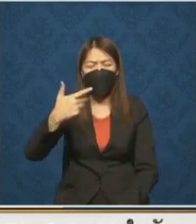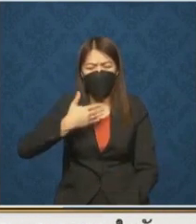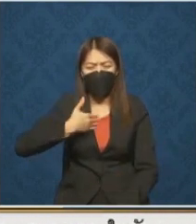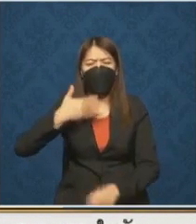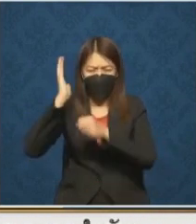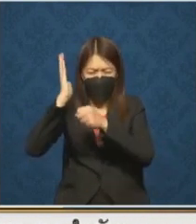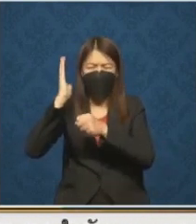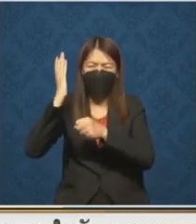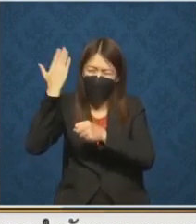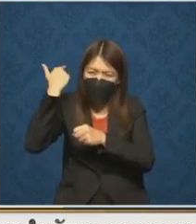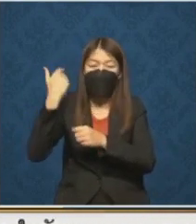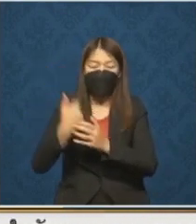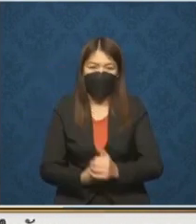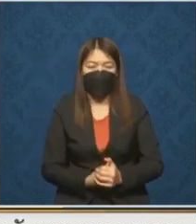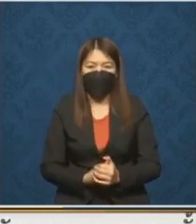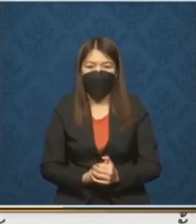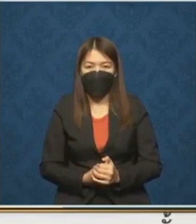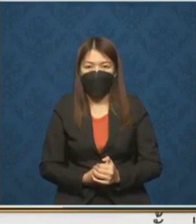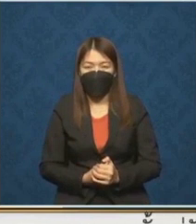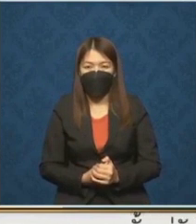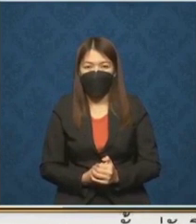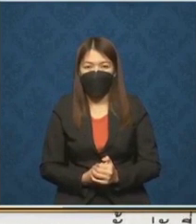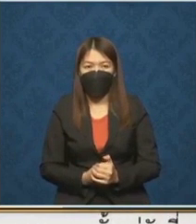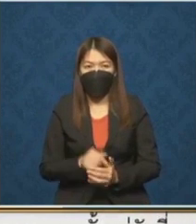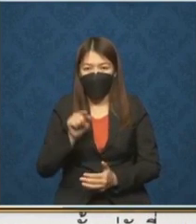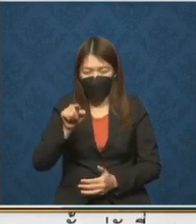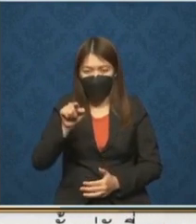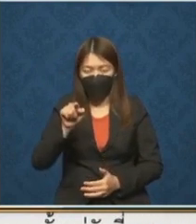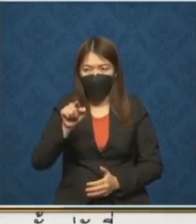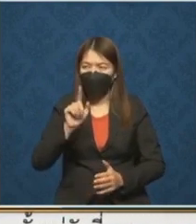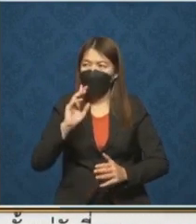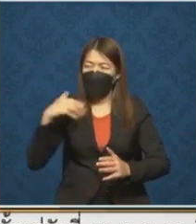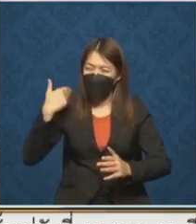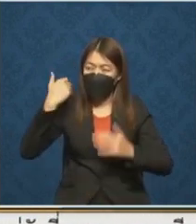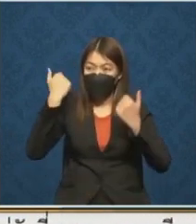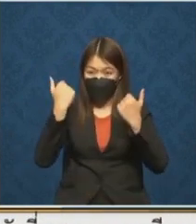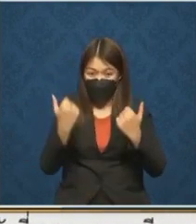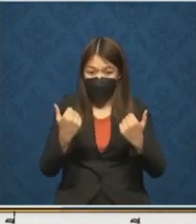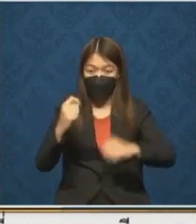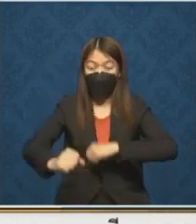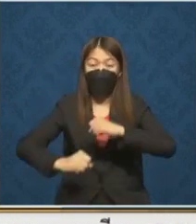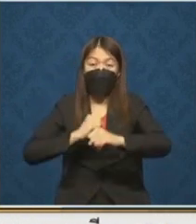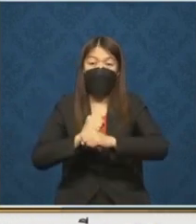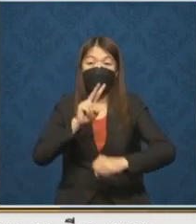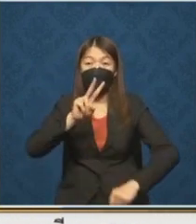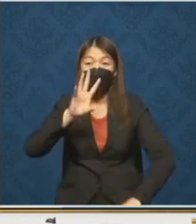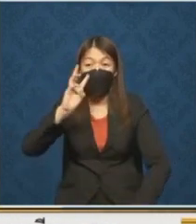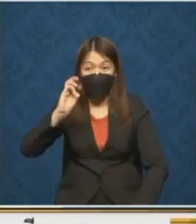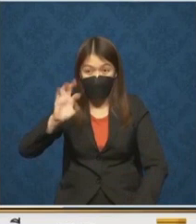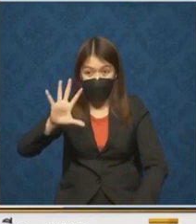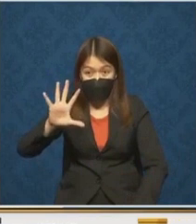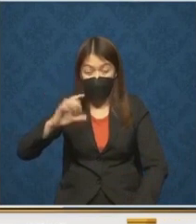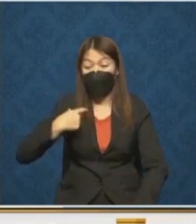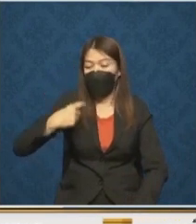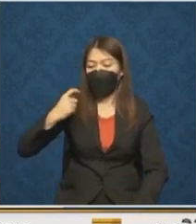ปรากฏว่า เรื่องมอมาถึงปี 65สารดีกา ได